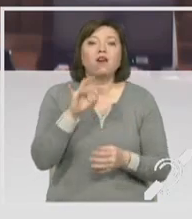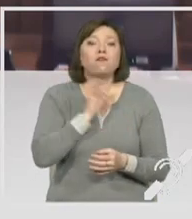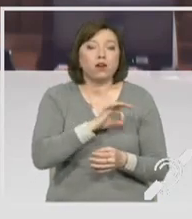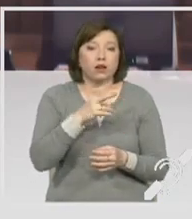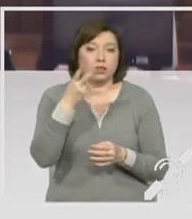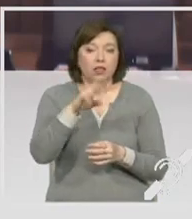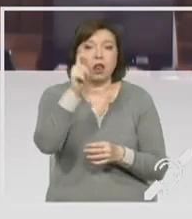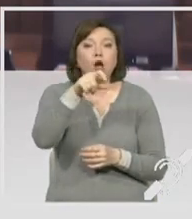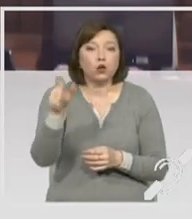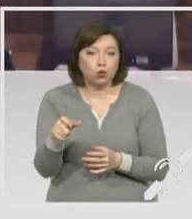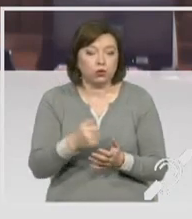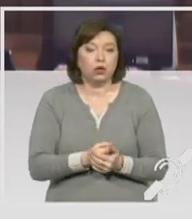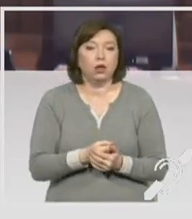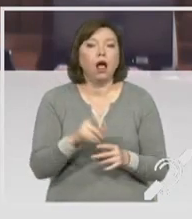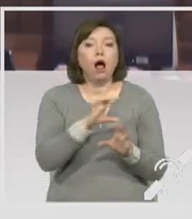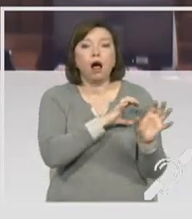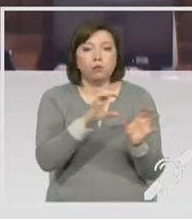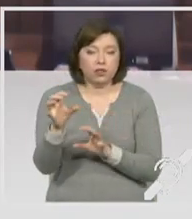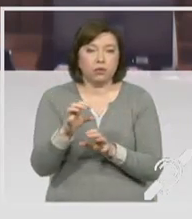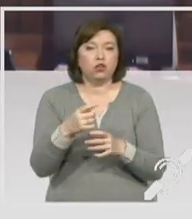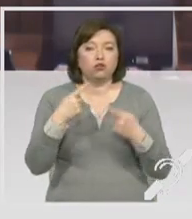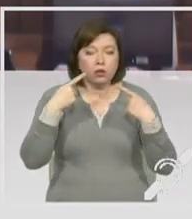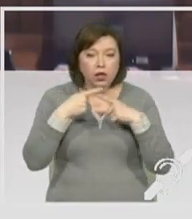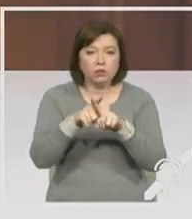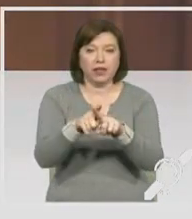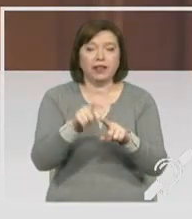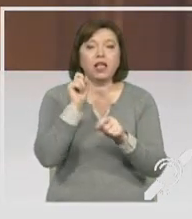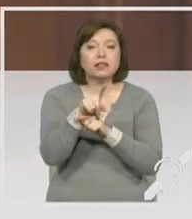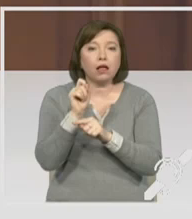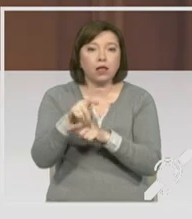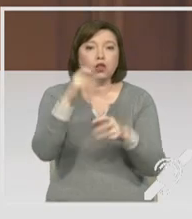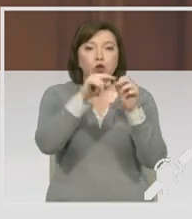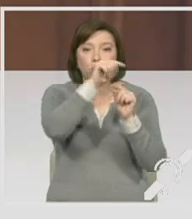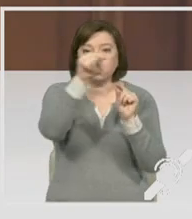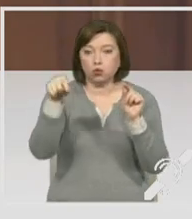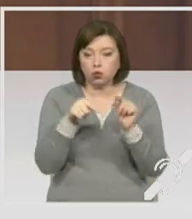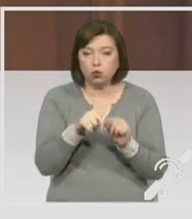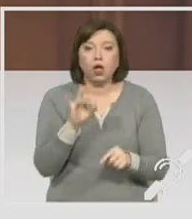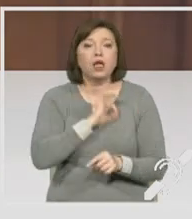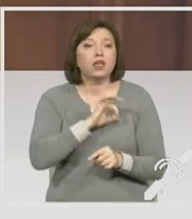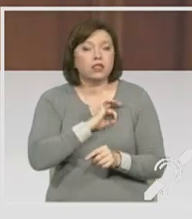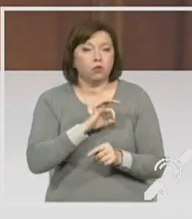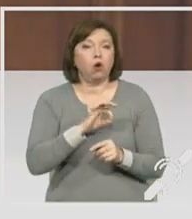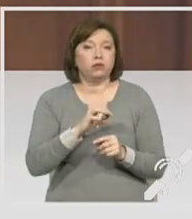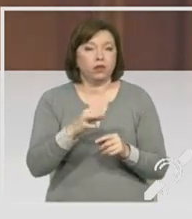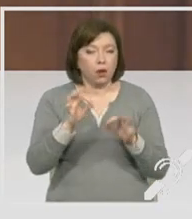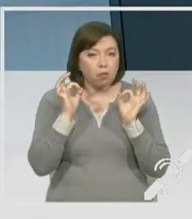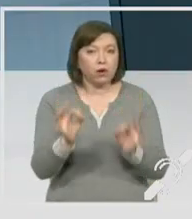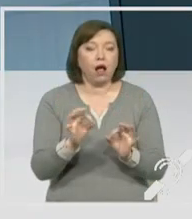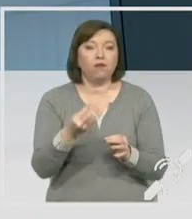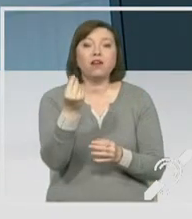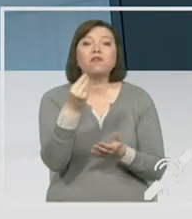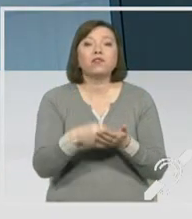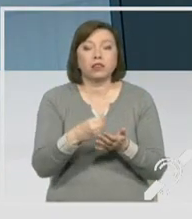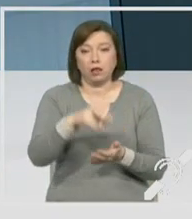la justiție să asigure distribuirea echitabilă a sarcinilor între instanțele judecătorești utilizarea eficient a Fondurilor publice